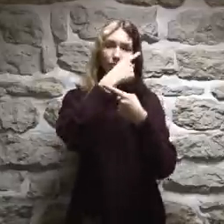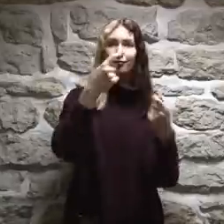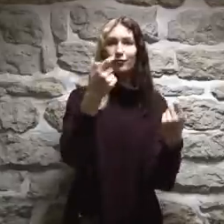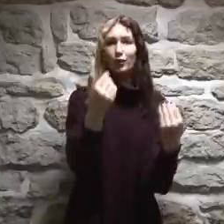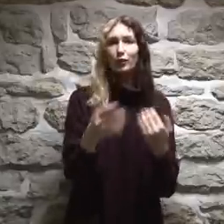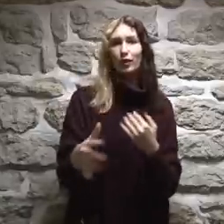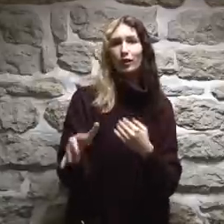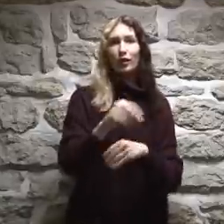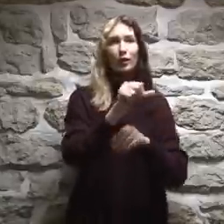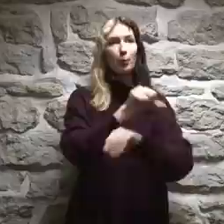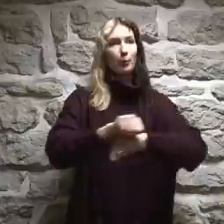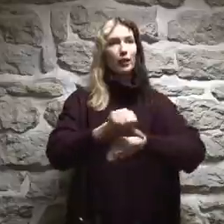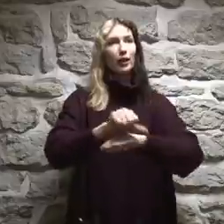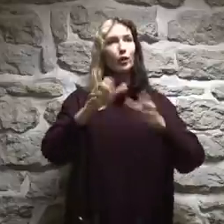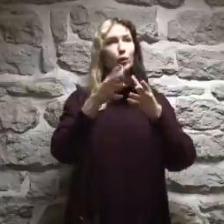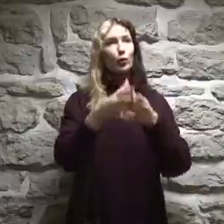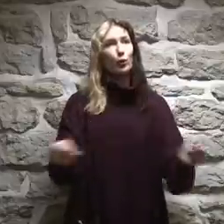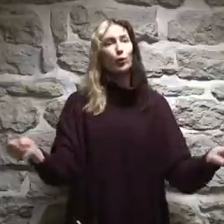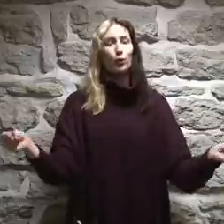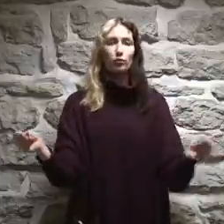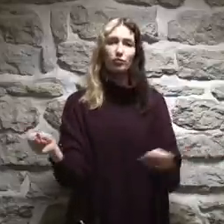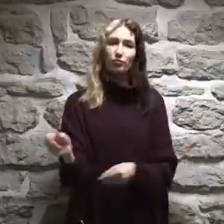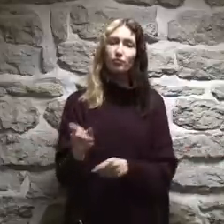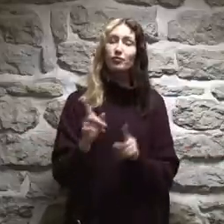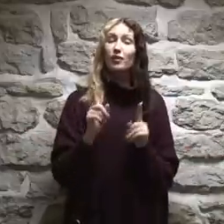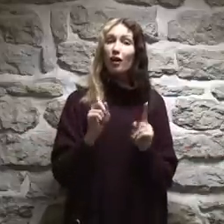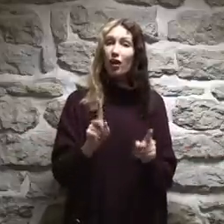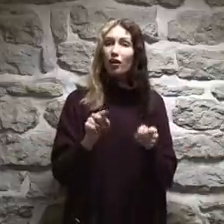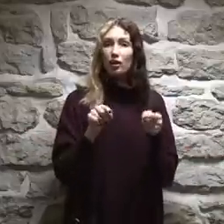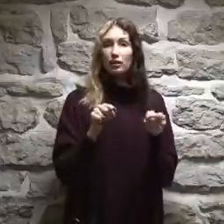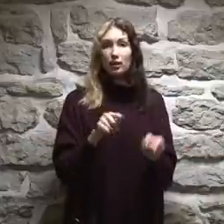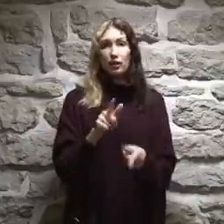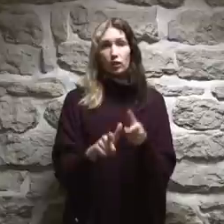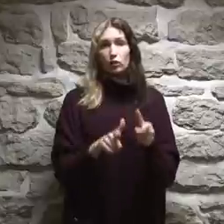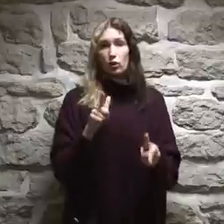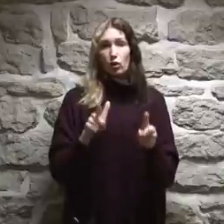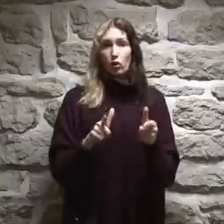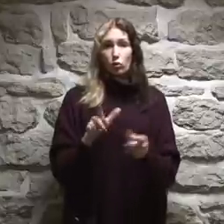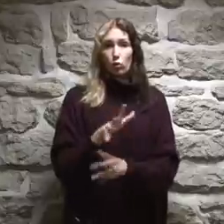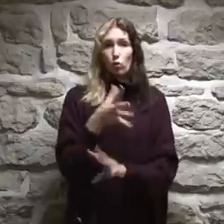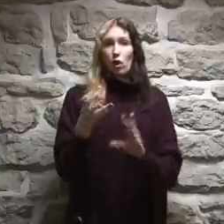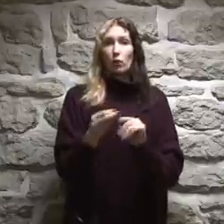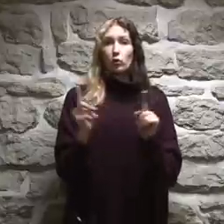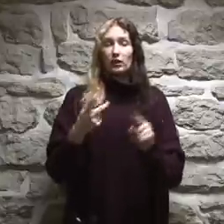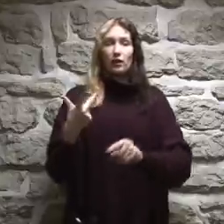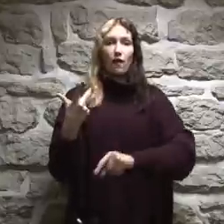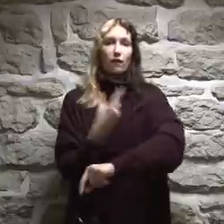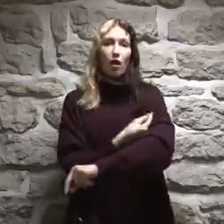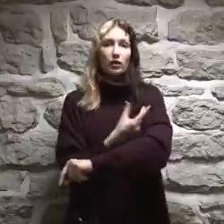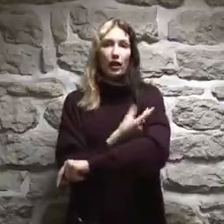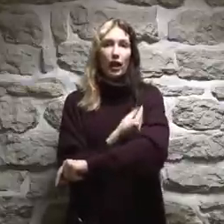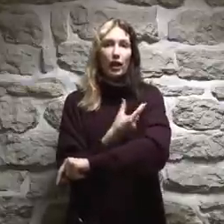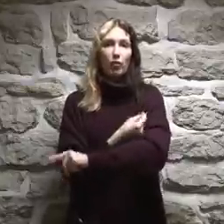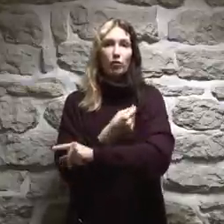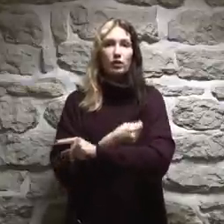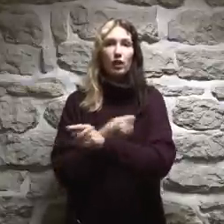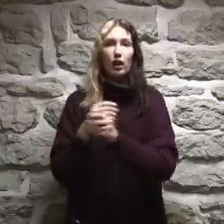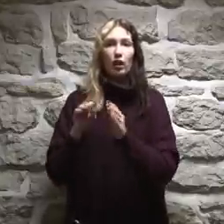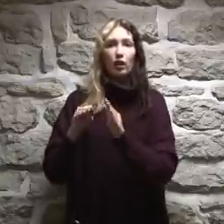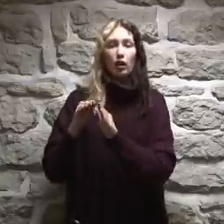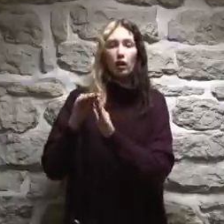kõik piirangud kaavad. Aga see on toonud tegelikult kaasa selle, et vaktsineerimise tempo on läinud